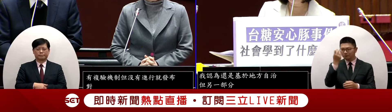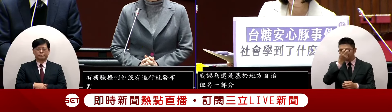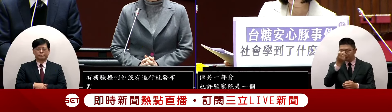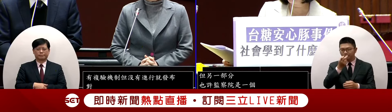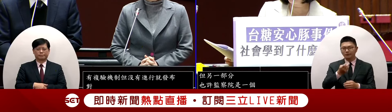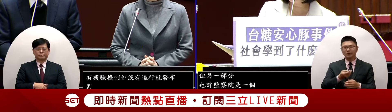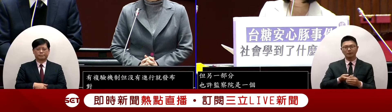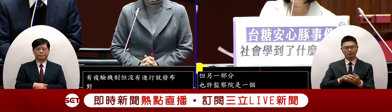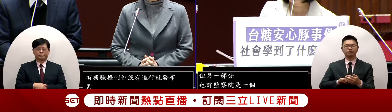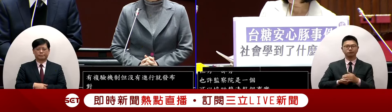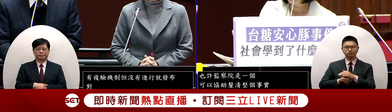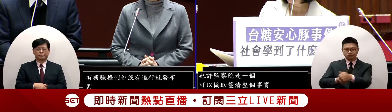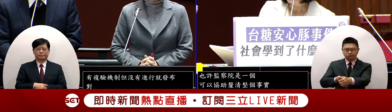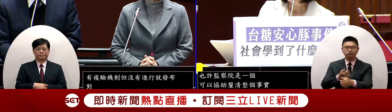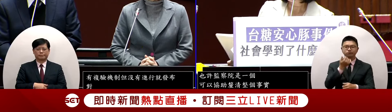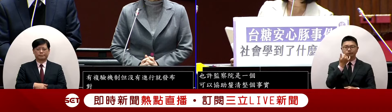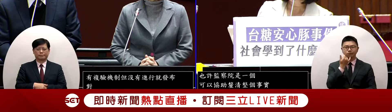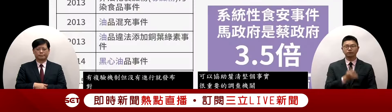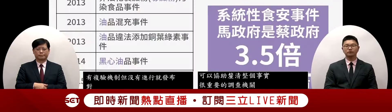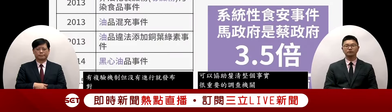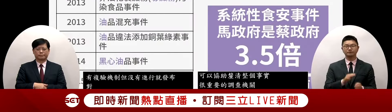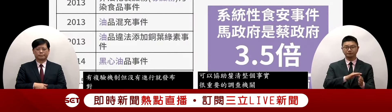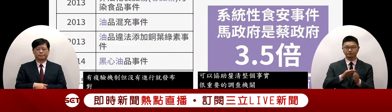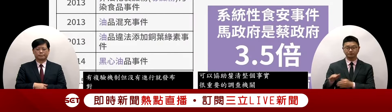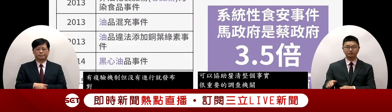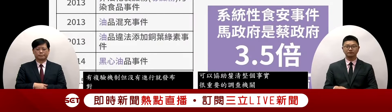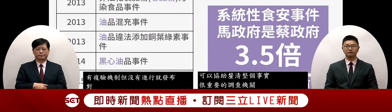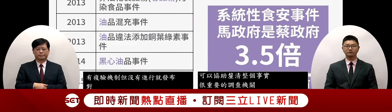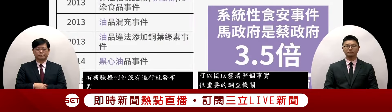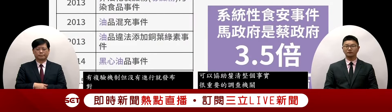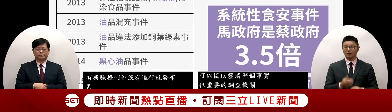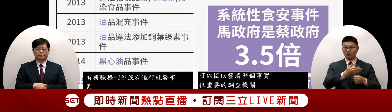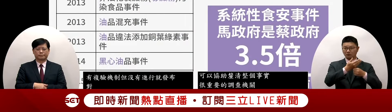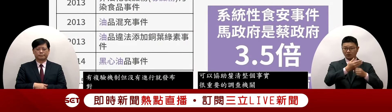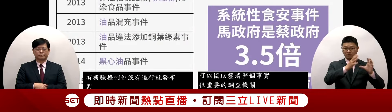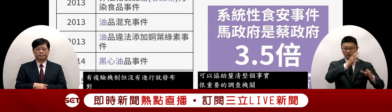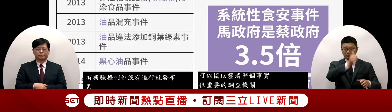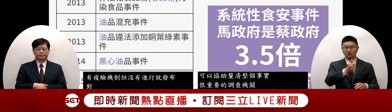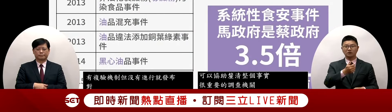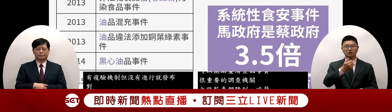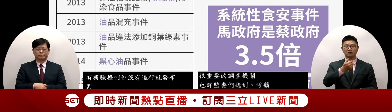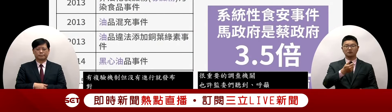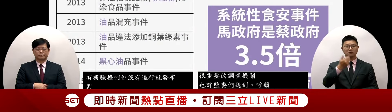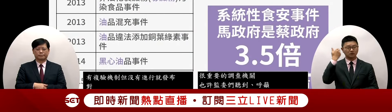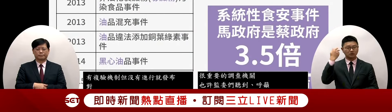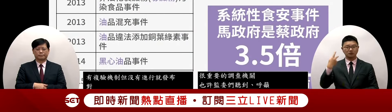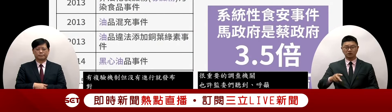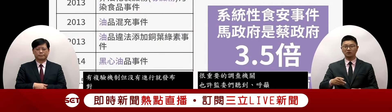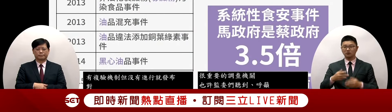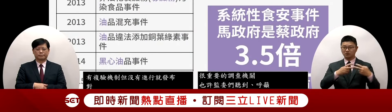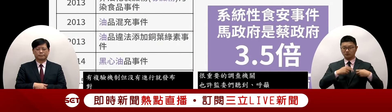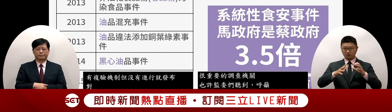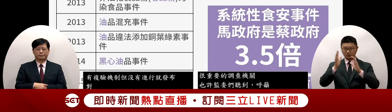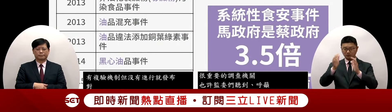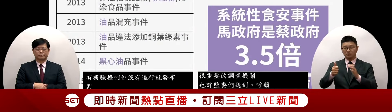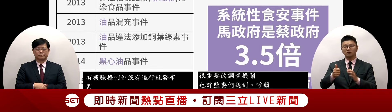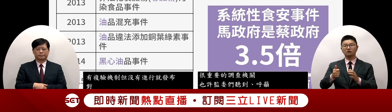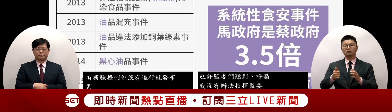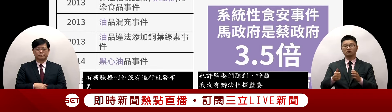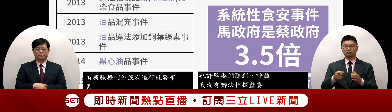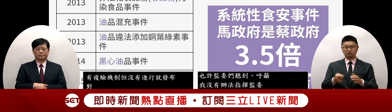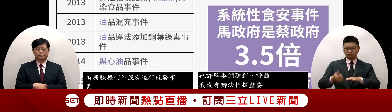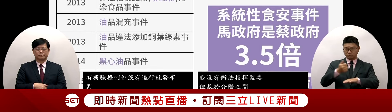手段了。好，下一页。那这个马英九任内跟蔡英文任内的食安大型事